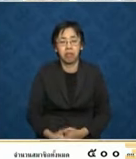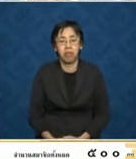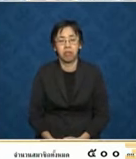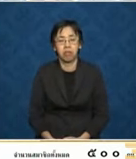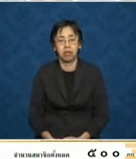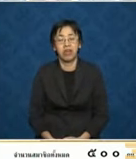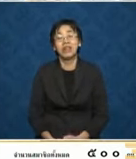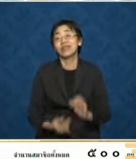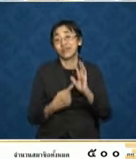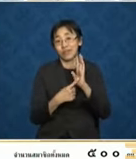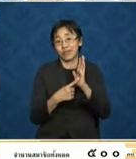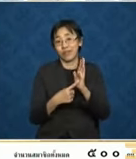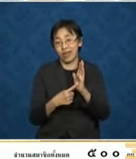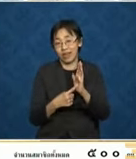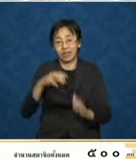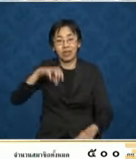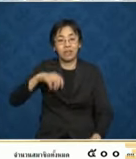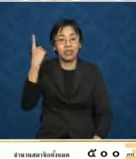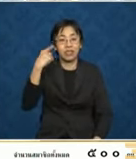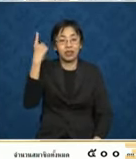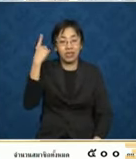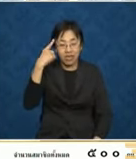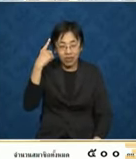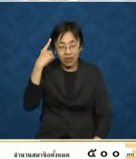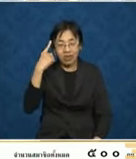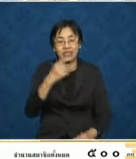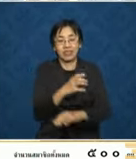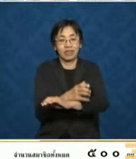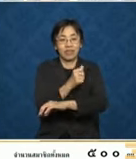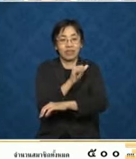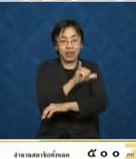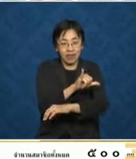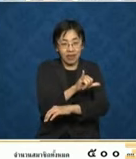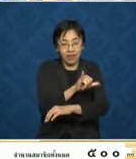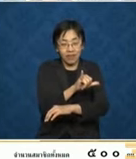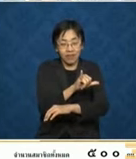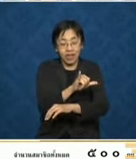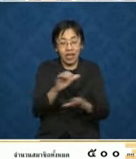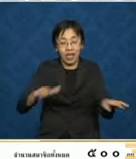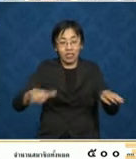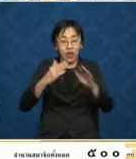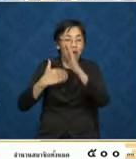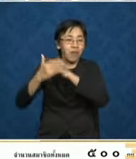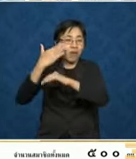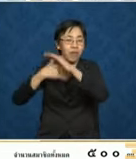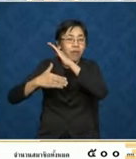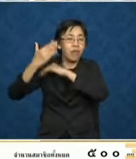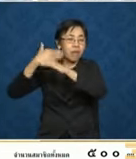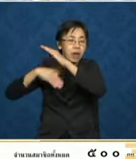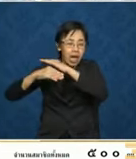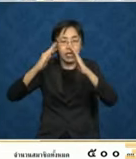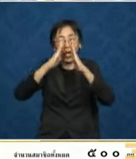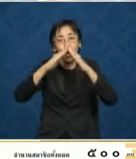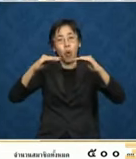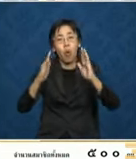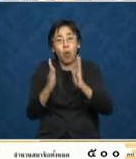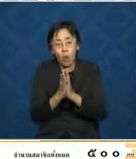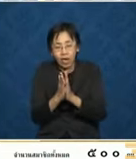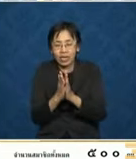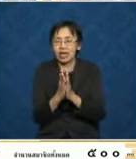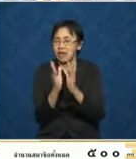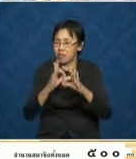ลับมายกตัวอย่างที่เมืองท่องเที่ยวอย่างเกาะเมืองอยุธยาและพื้นที่ใจกลางมรดกโลกที่มีโบราณสถานที่ทรงคุณค่าท